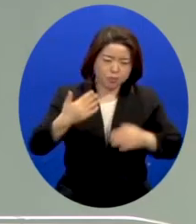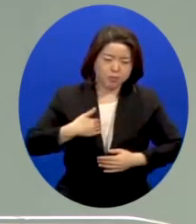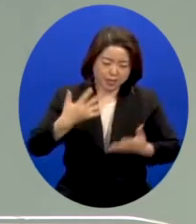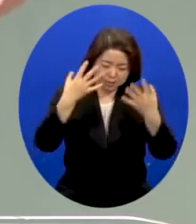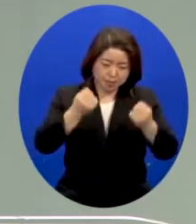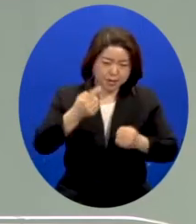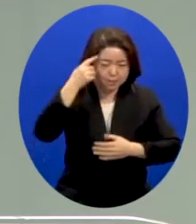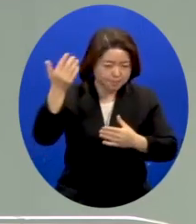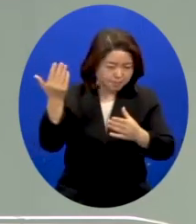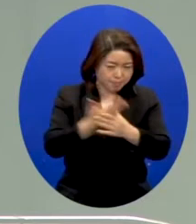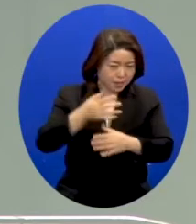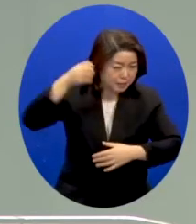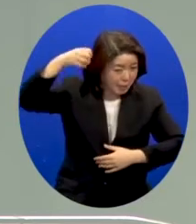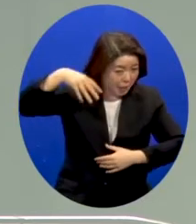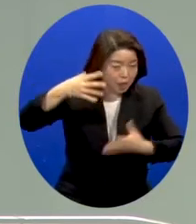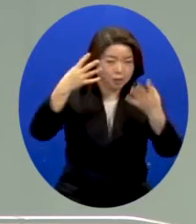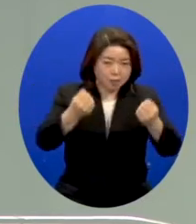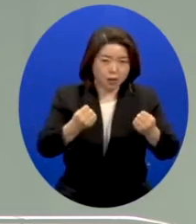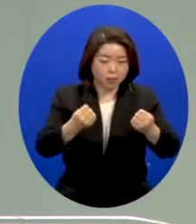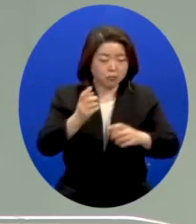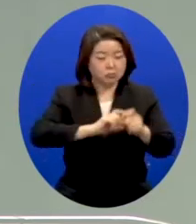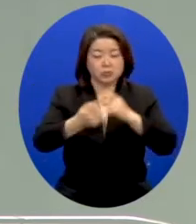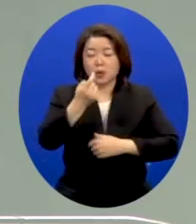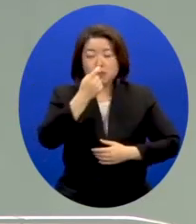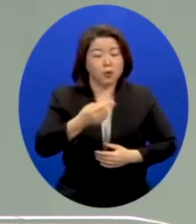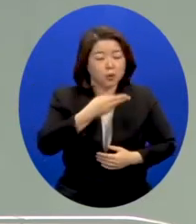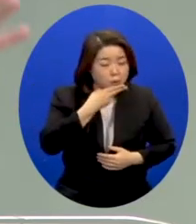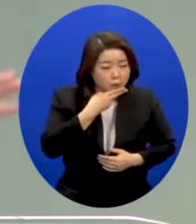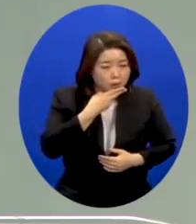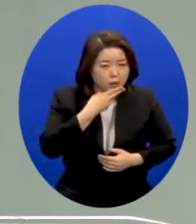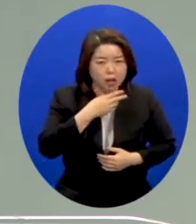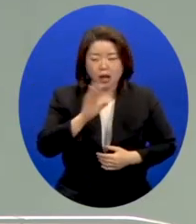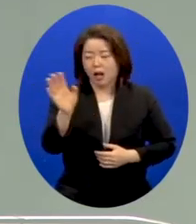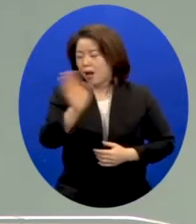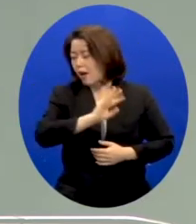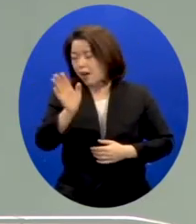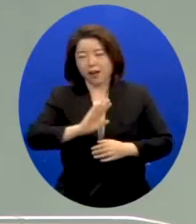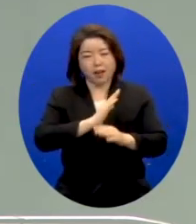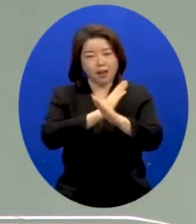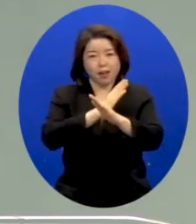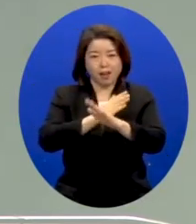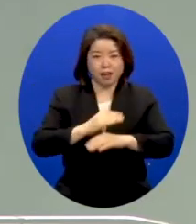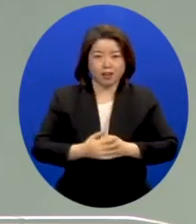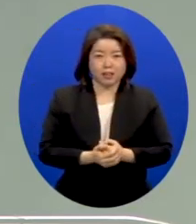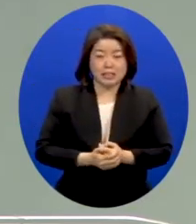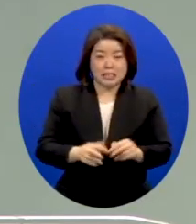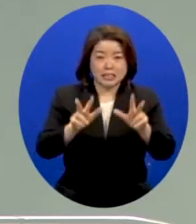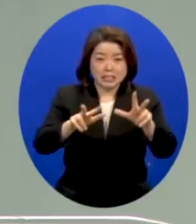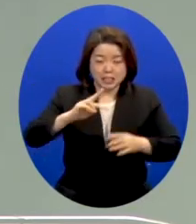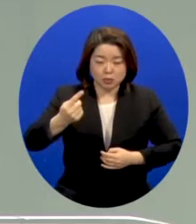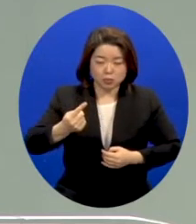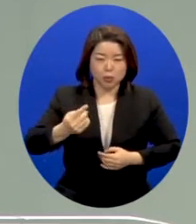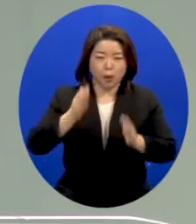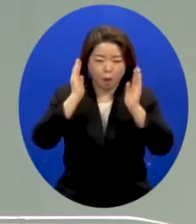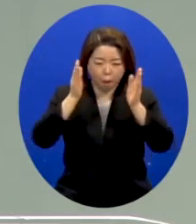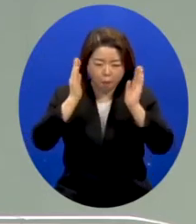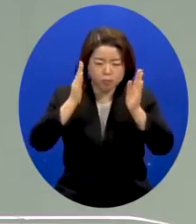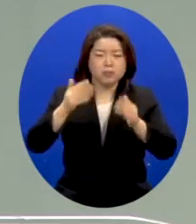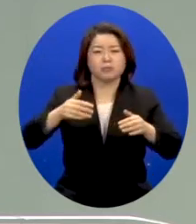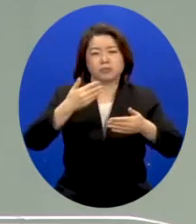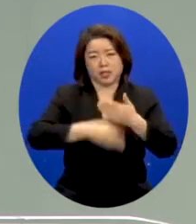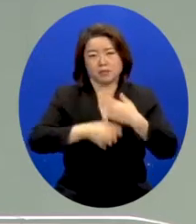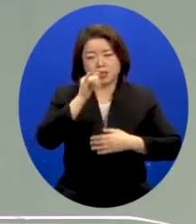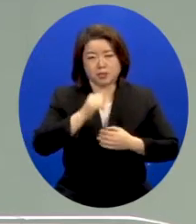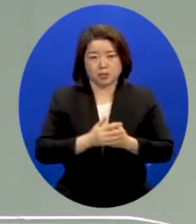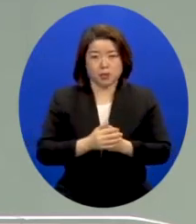나는 박사 하기도 너무 많고 다윗은 더 배울 것도 말도 안 되는 거예요 아직도 배울게 있어요 하나님이